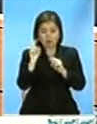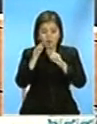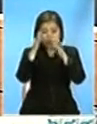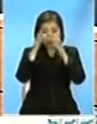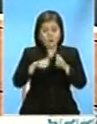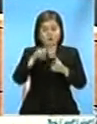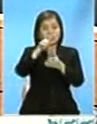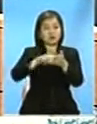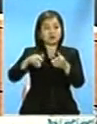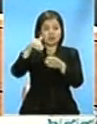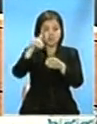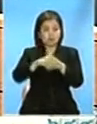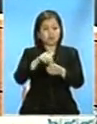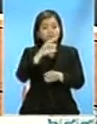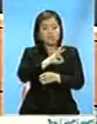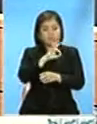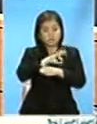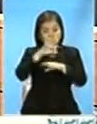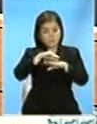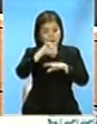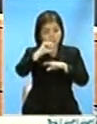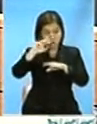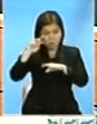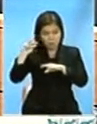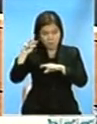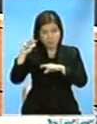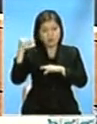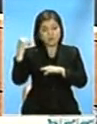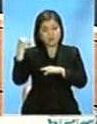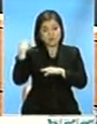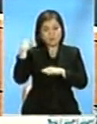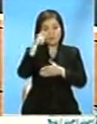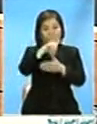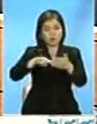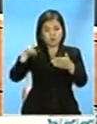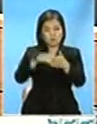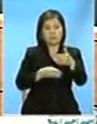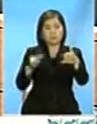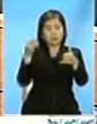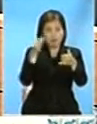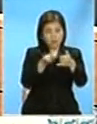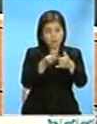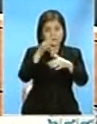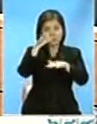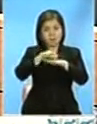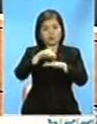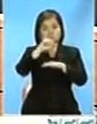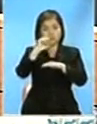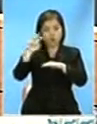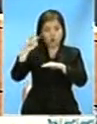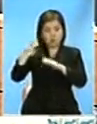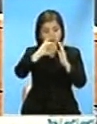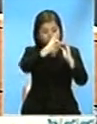โดยผู้มีสิทธิ์เลือกตั้งสมาชิกวุฒิสภาเนี่ยมีสิทธิ์ออกเสียงลงคะแนนเลือกตั้งผู้สมัครรับเลือกตั้งในเ